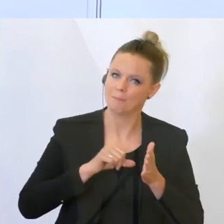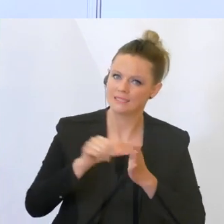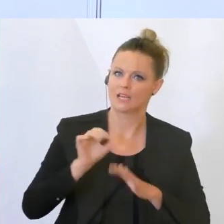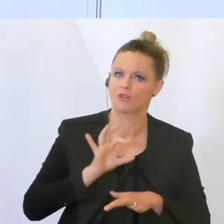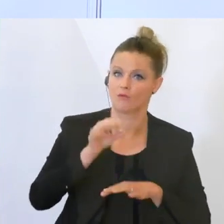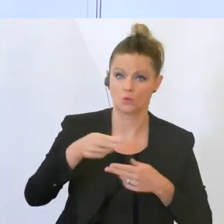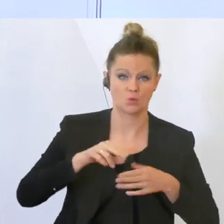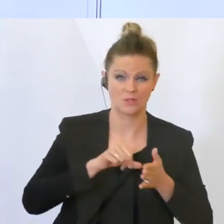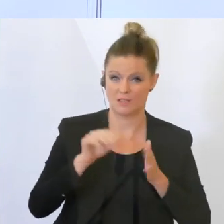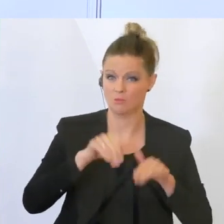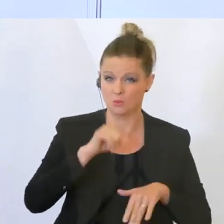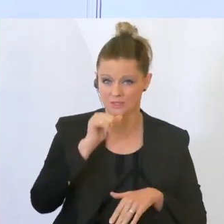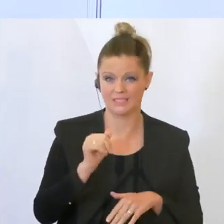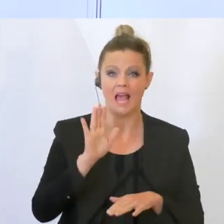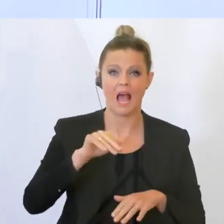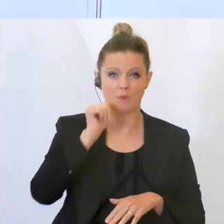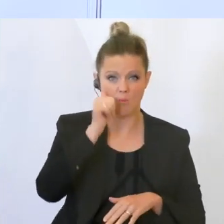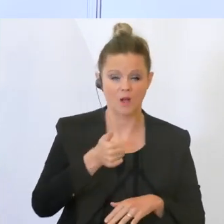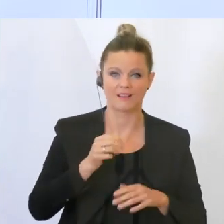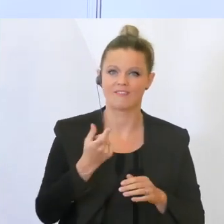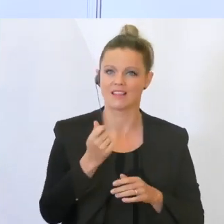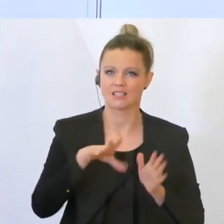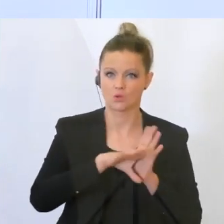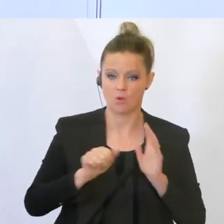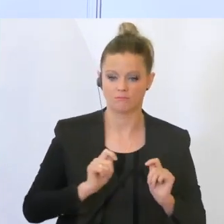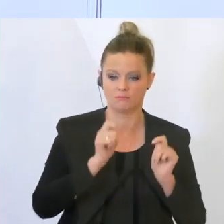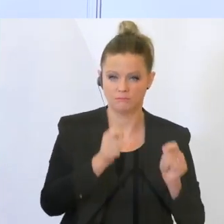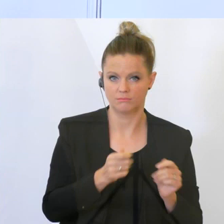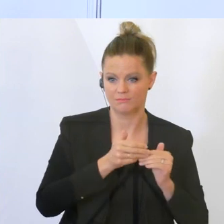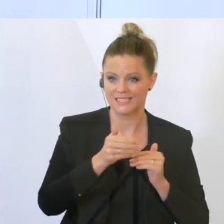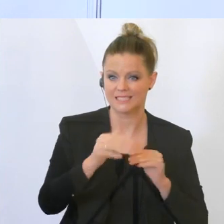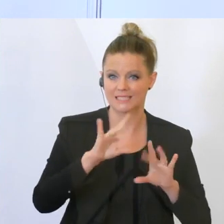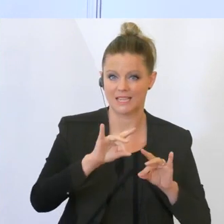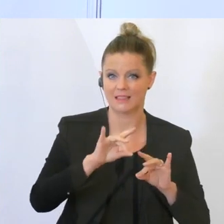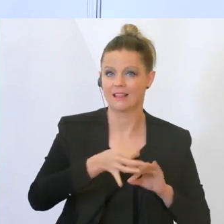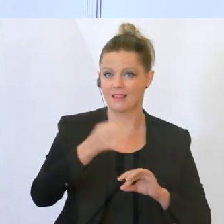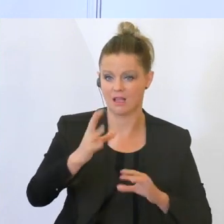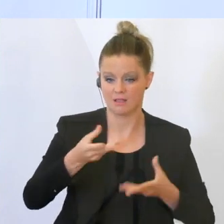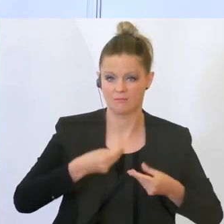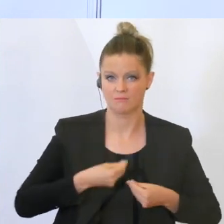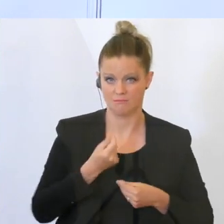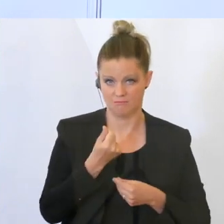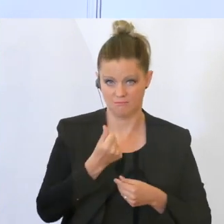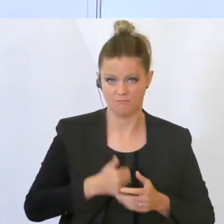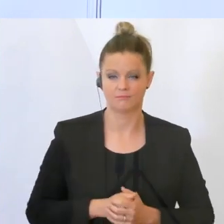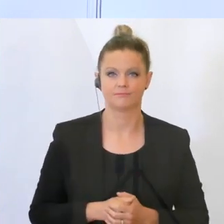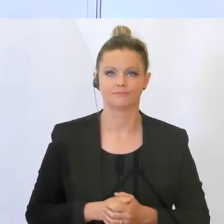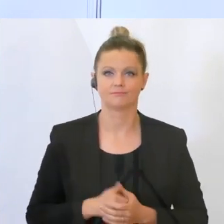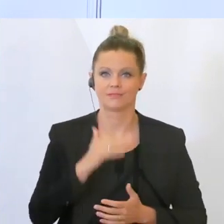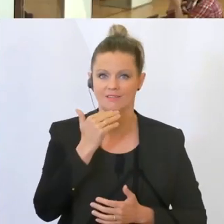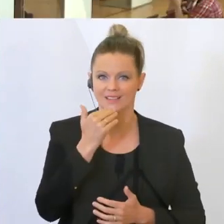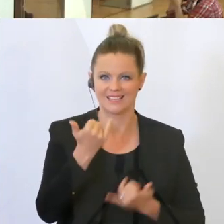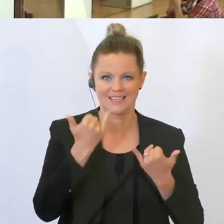eingereicht werden und die Abrechnung für den Vorschuss kann innerhalb von 10 Tagen erfolgen. Vielen Dank. Vielen Dank.